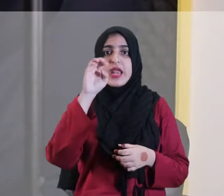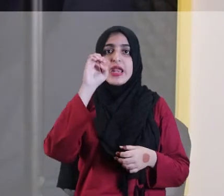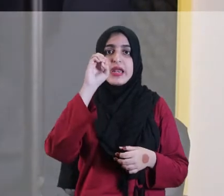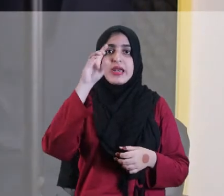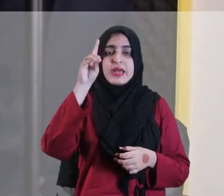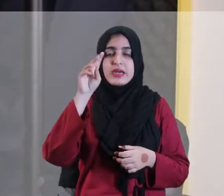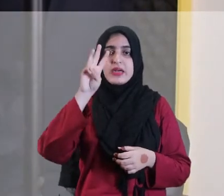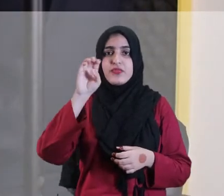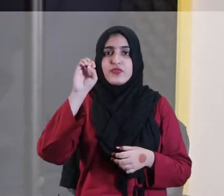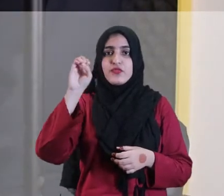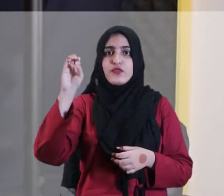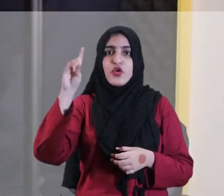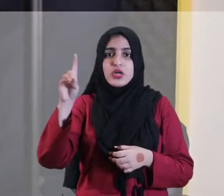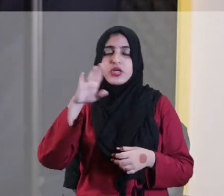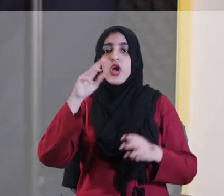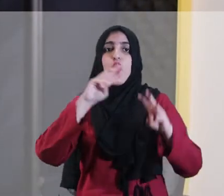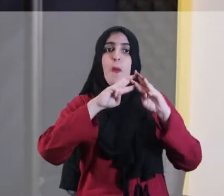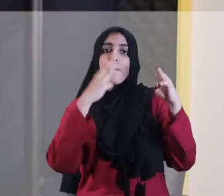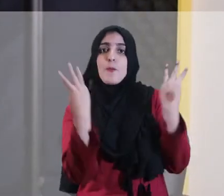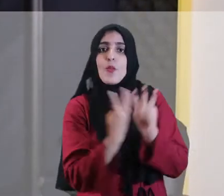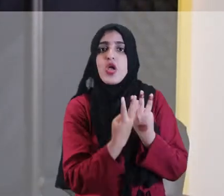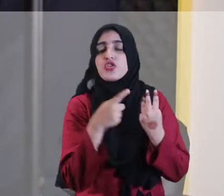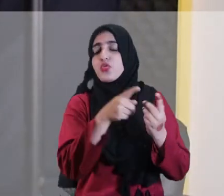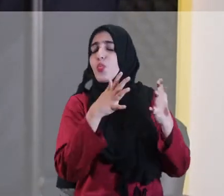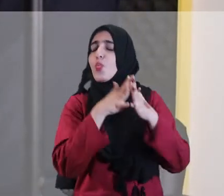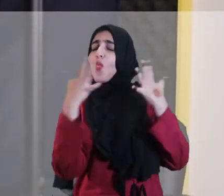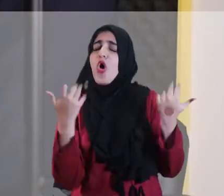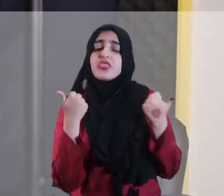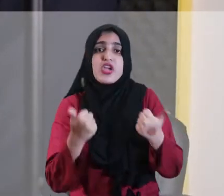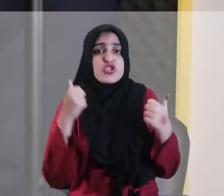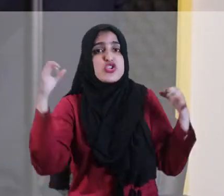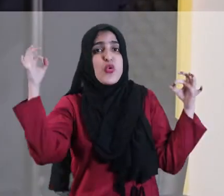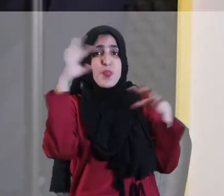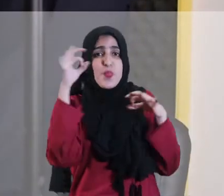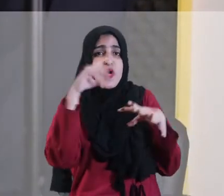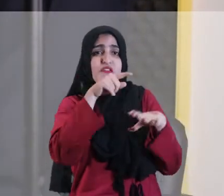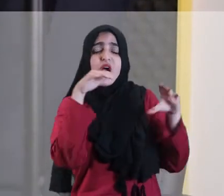बहुत ही जल्दी से